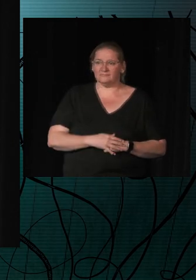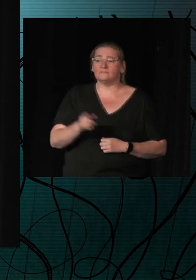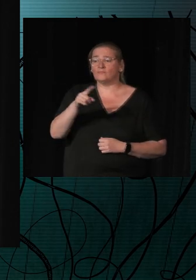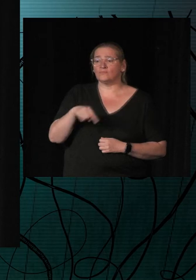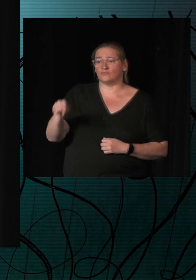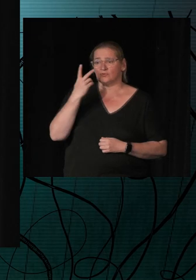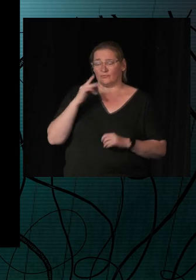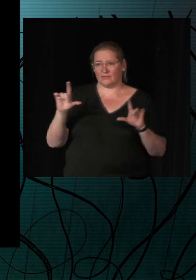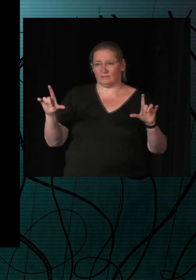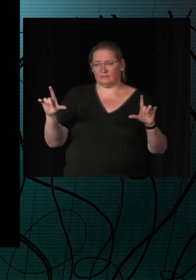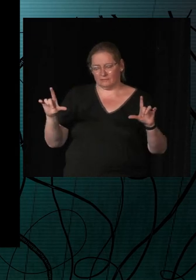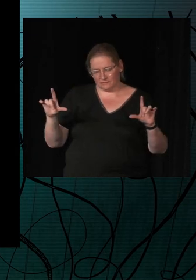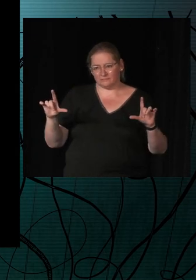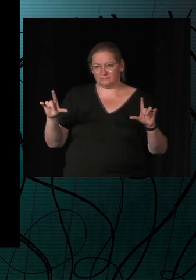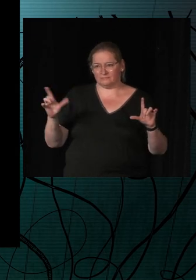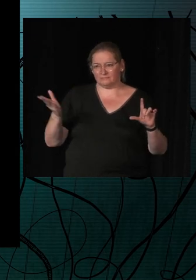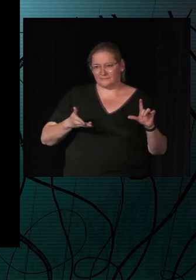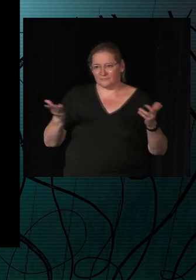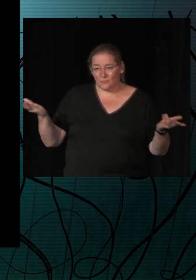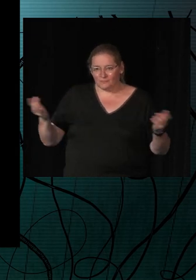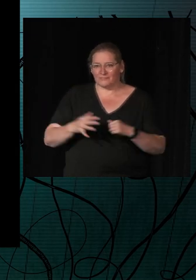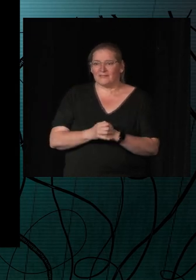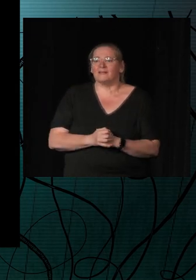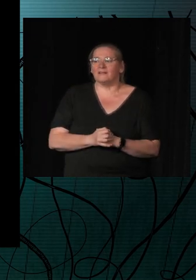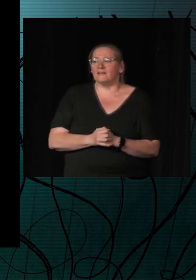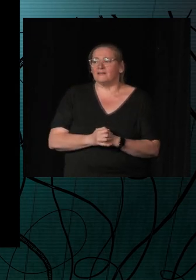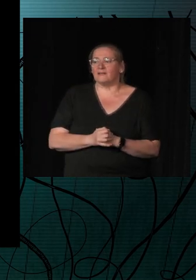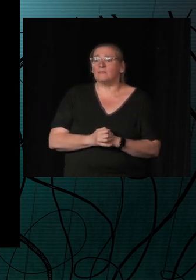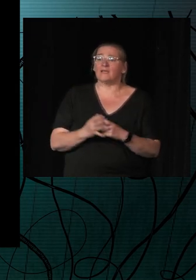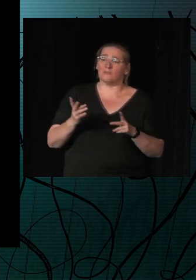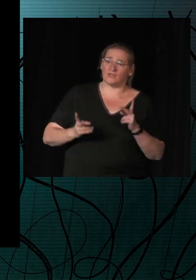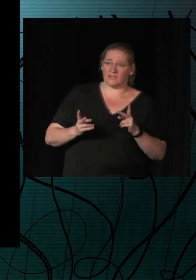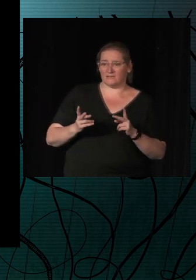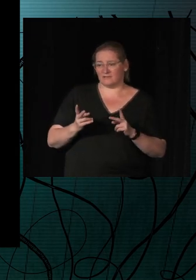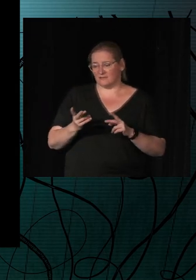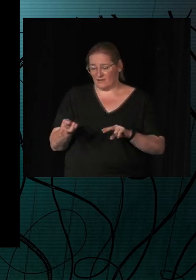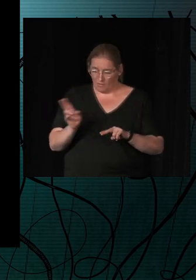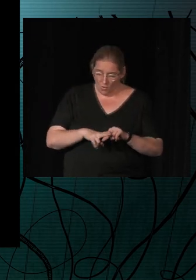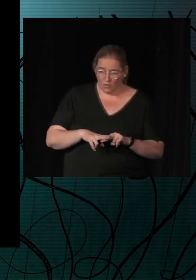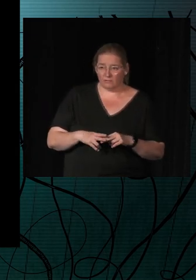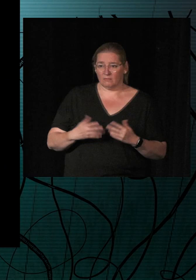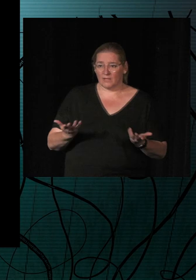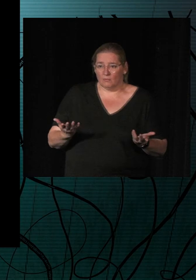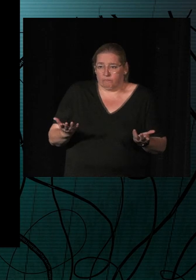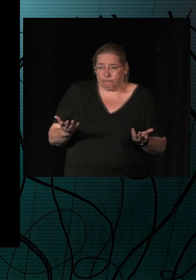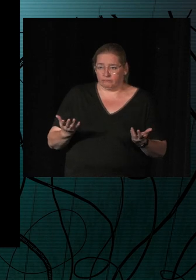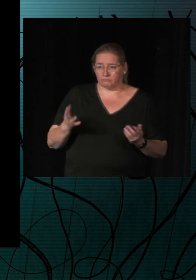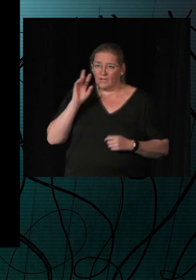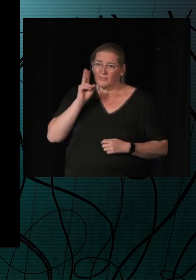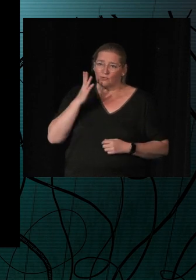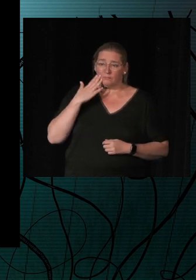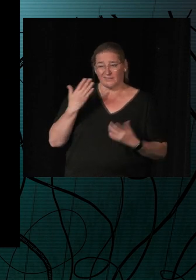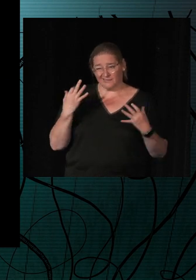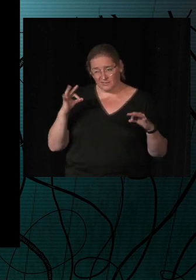millions de fois est-ce qu'au bout d'un moment on n'est pas insensibilisé à ce rapport à la à la mort quoi à l'échec finalement Paris que qu'on recommence la même chose des dizaines